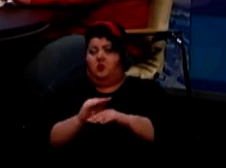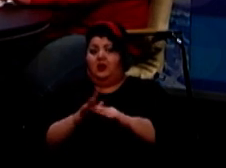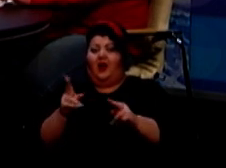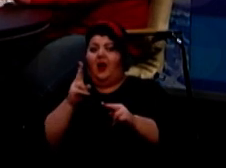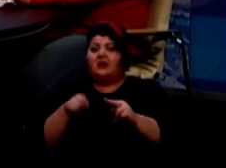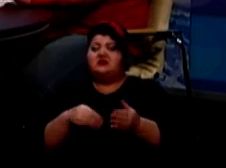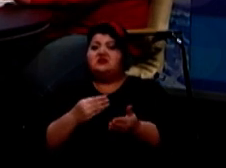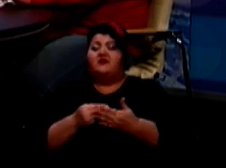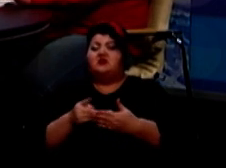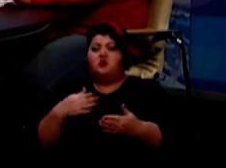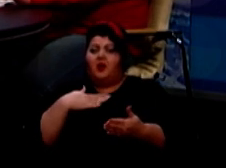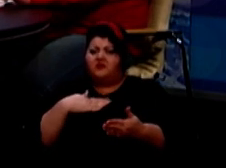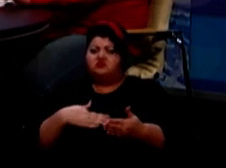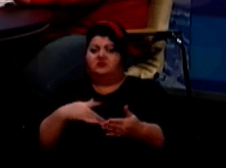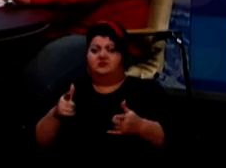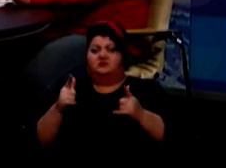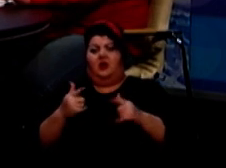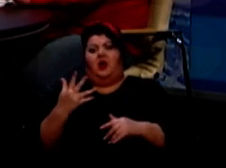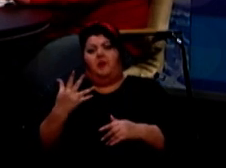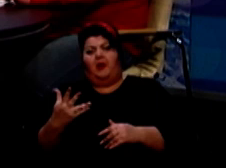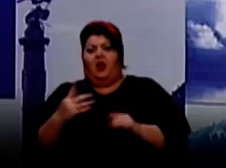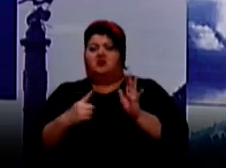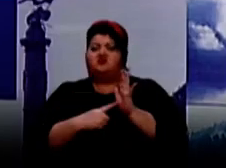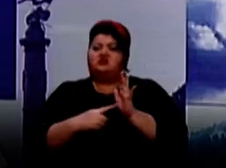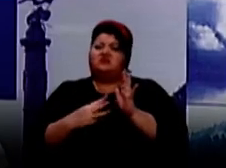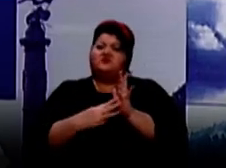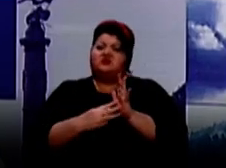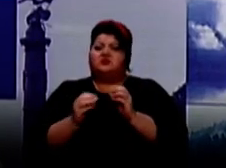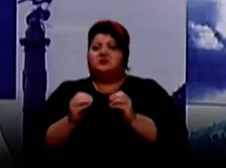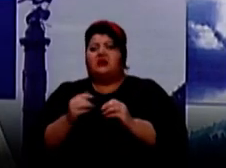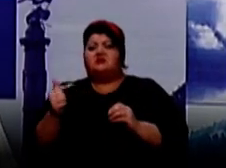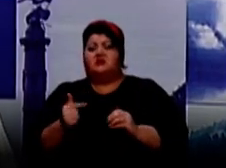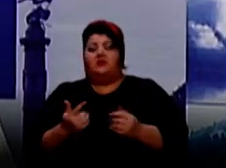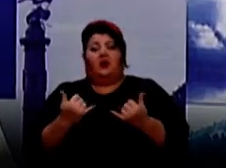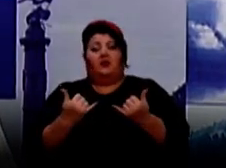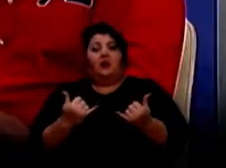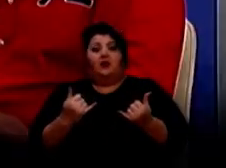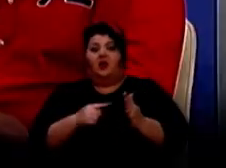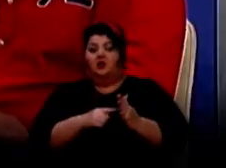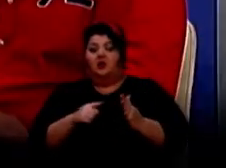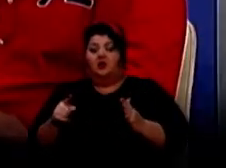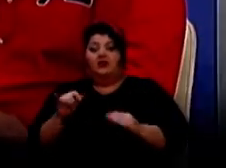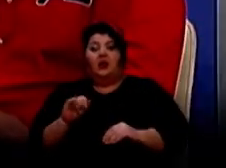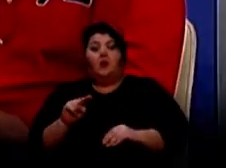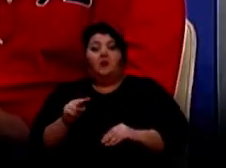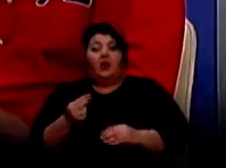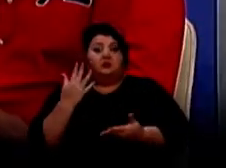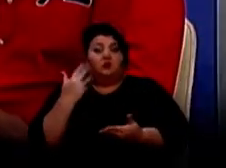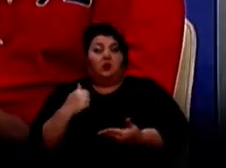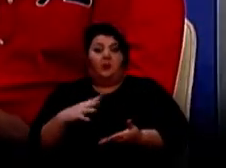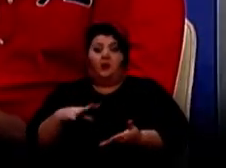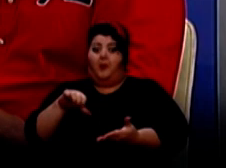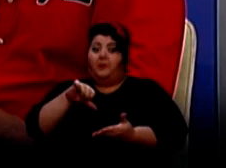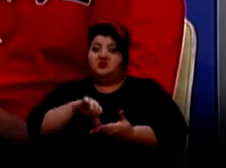сума за проїзд влаштовує перевізників? Це 5, 6, 8 чи 10 гривень? На даному етапі і в п'ятницю, коли я була присутня